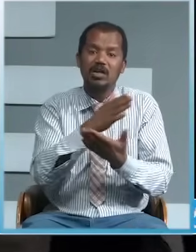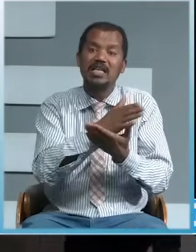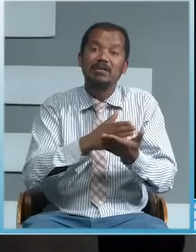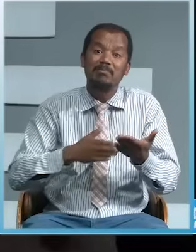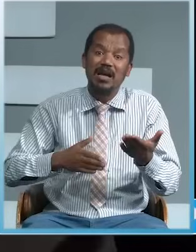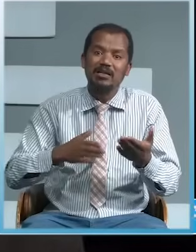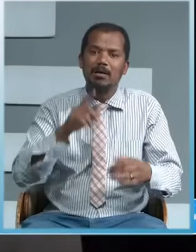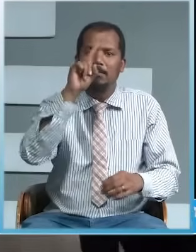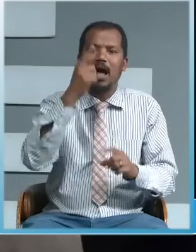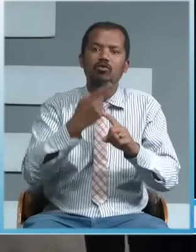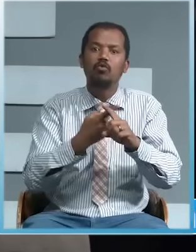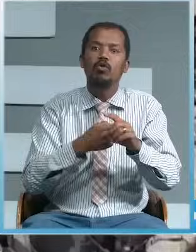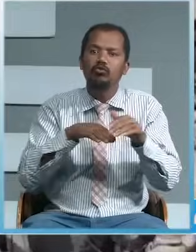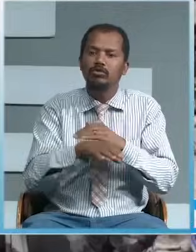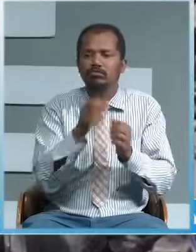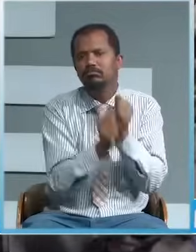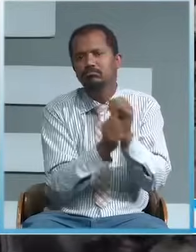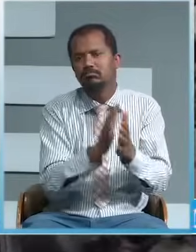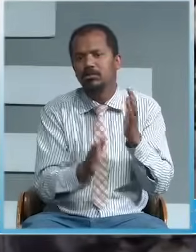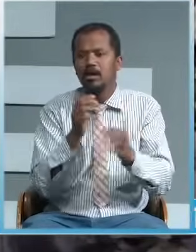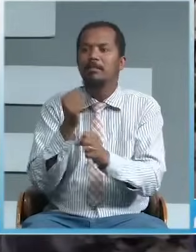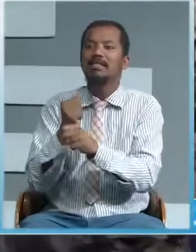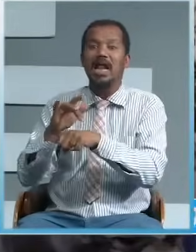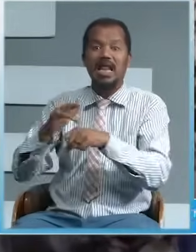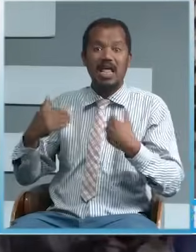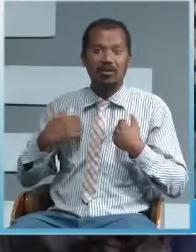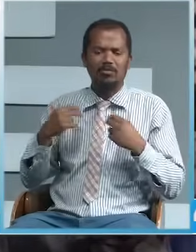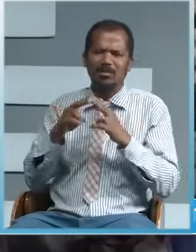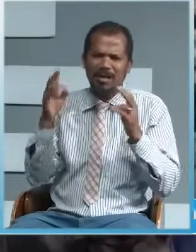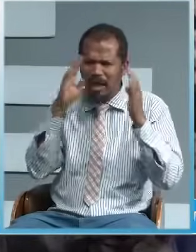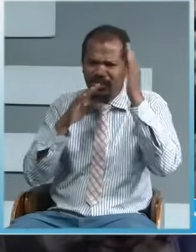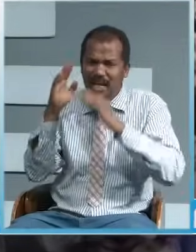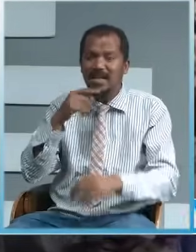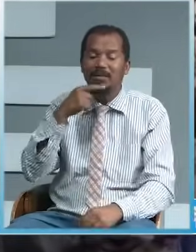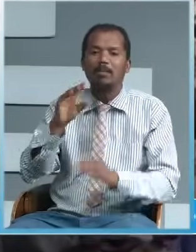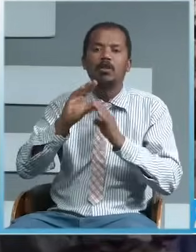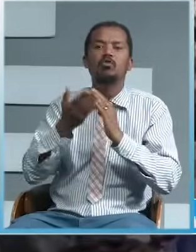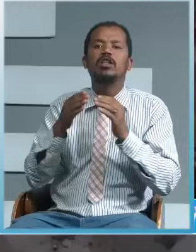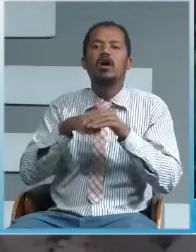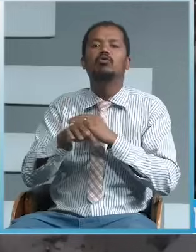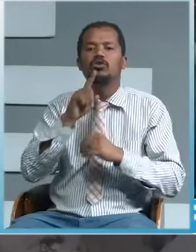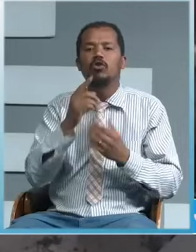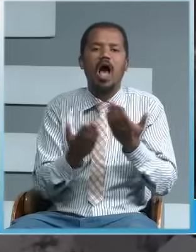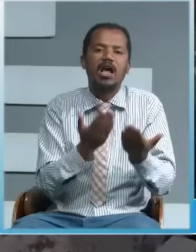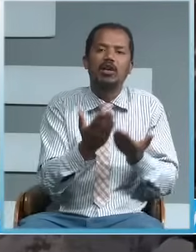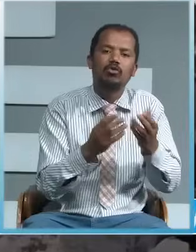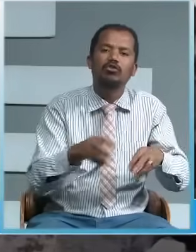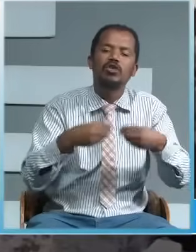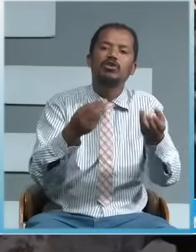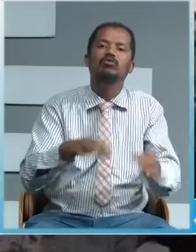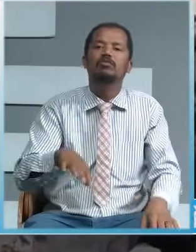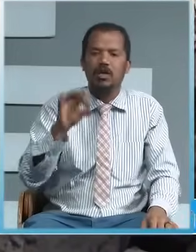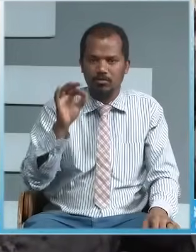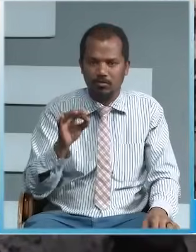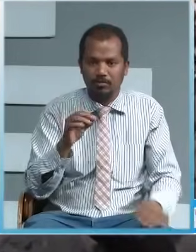መካከል ግማሽ ያሉ በአንድ ወራት ውስጥ ወድመዋል። በስራ ላይ ያሉትም ቢሆን እጅግ አስቸጋሪ በተባለ ሁኔታ ውስጥ ነው አገልግሎት